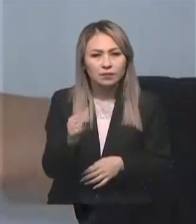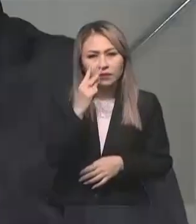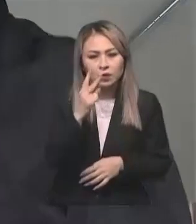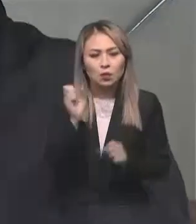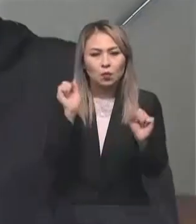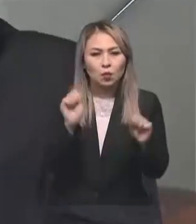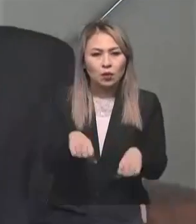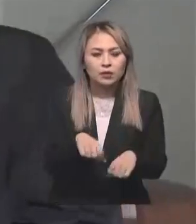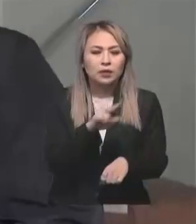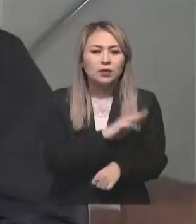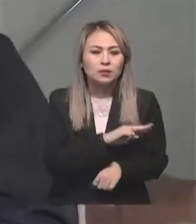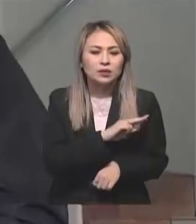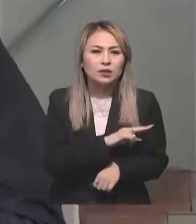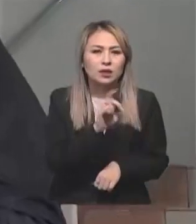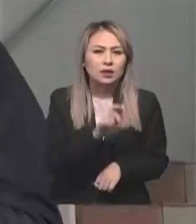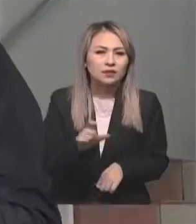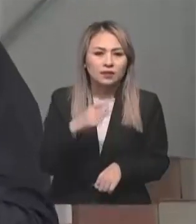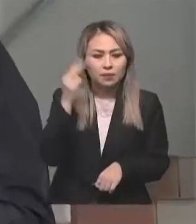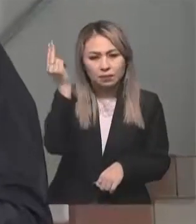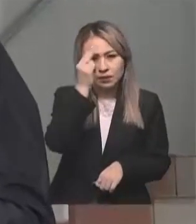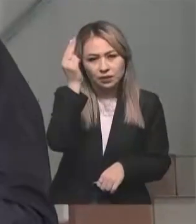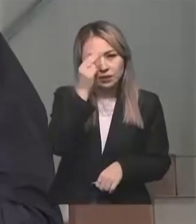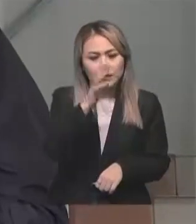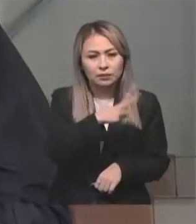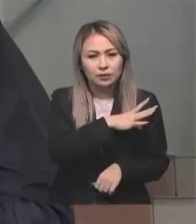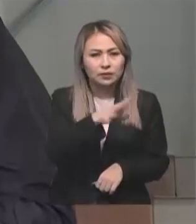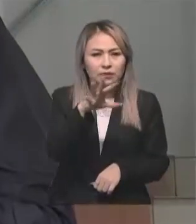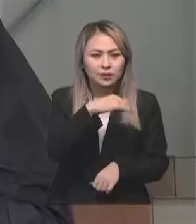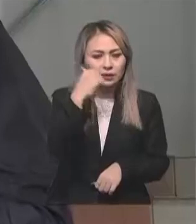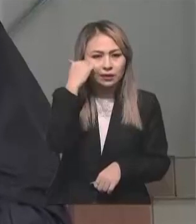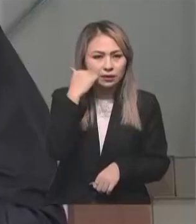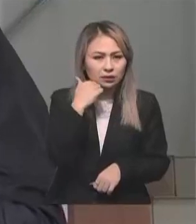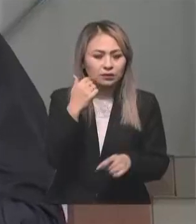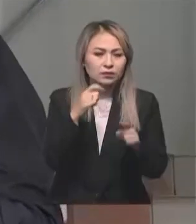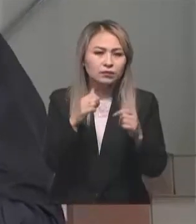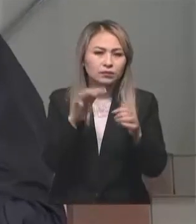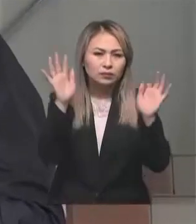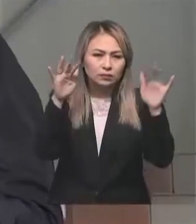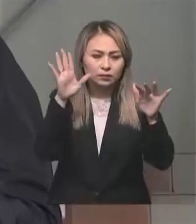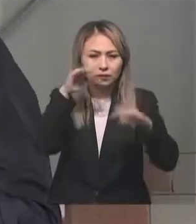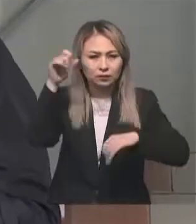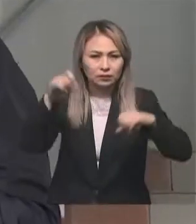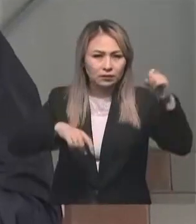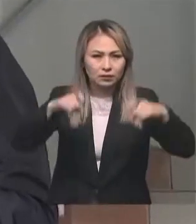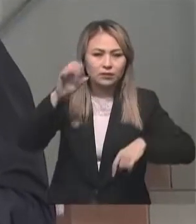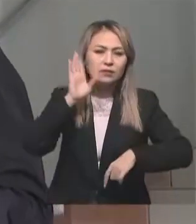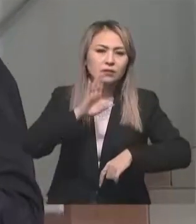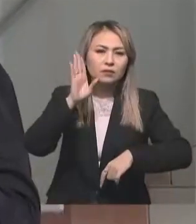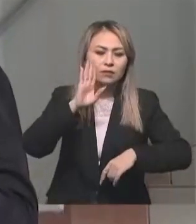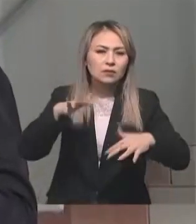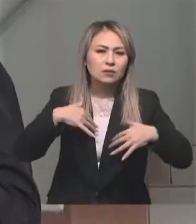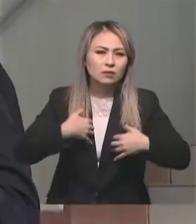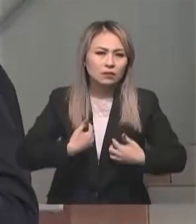болады. Қызметкерлердің айтуынша, білім ордасының іргесі сөгілген, қатты жауында төбесінен су ағады.